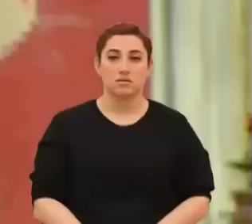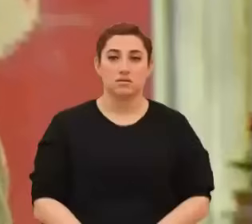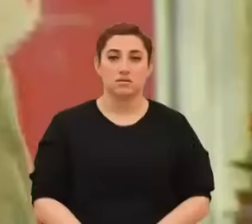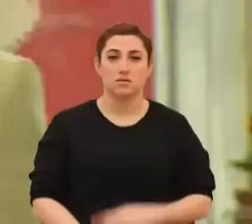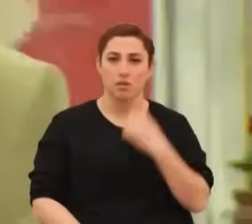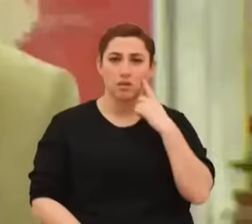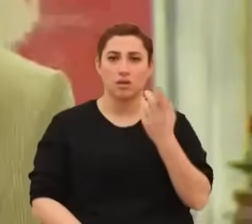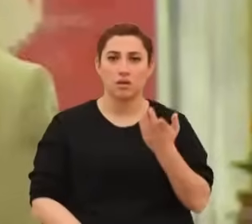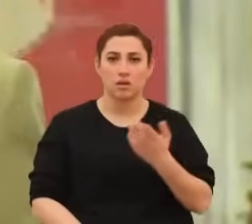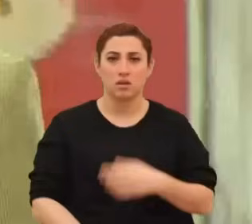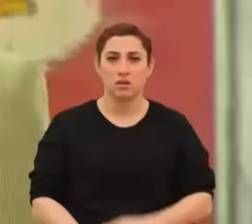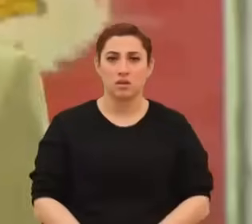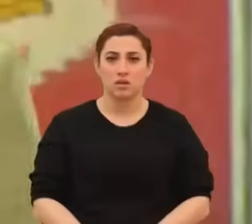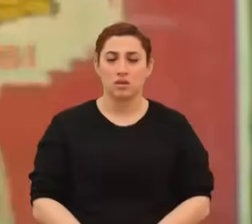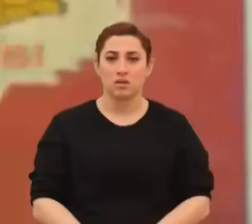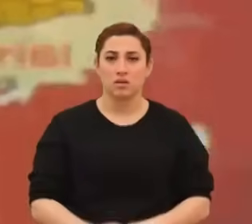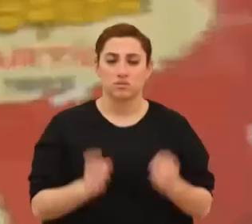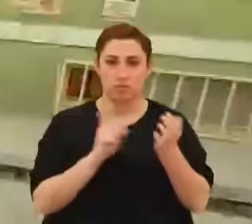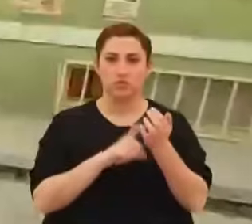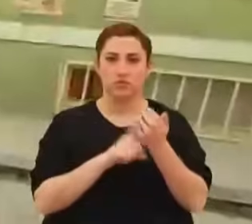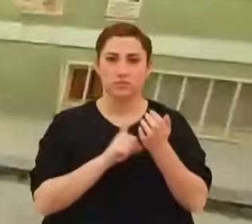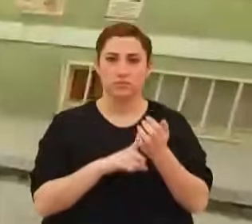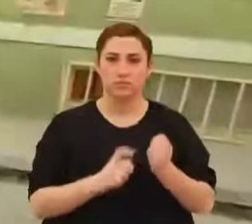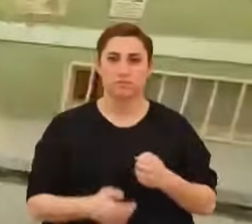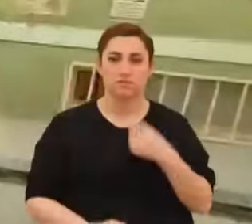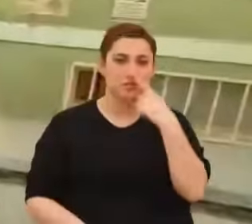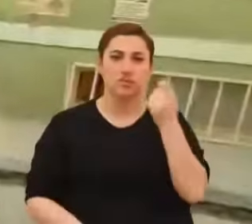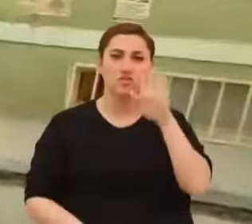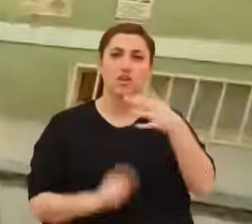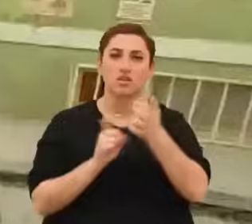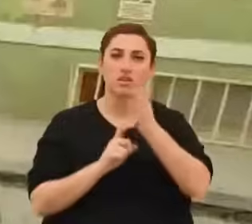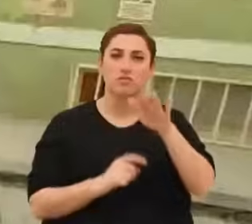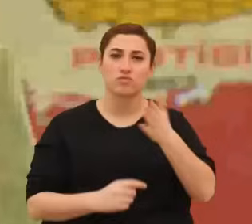baştan girip Ayten'i görünce durdu. Tavuk! Ne işin var bu tavuğun